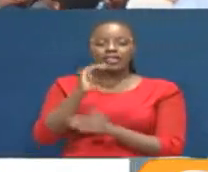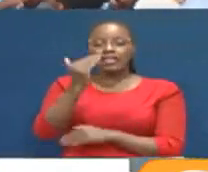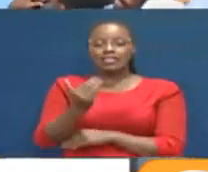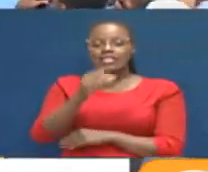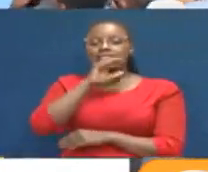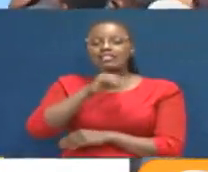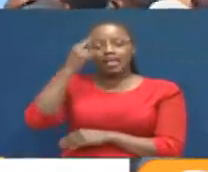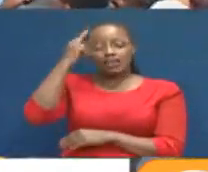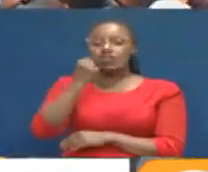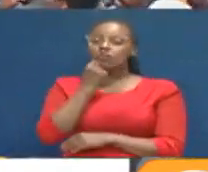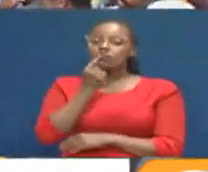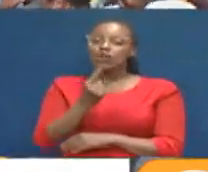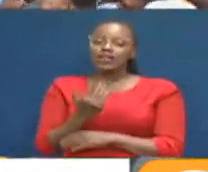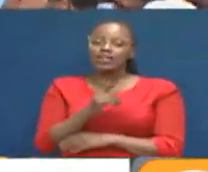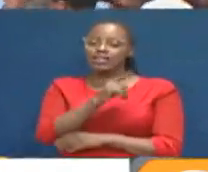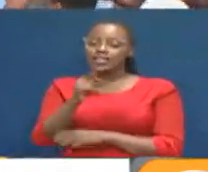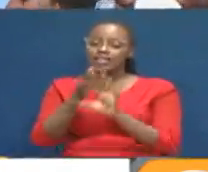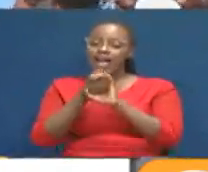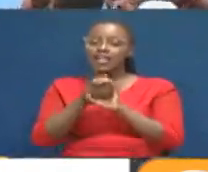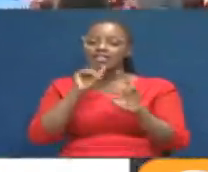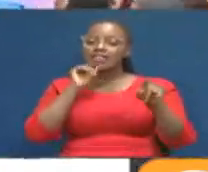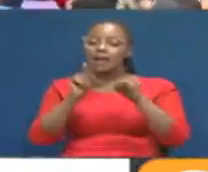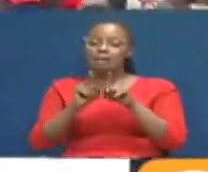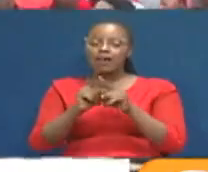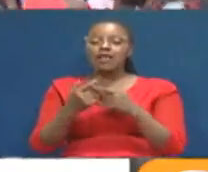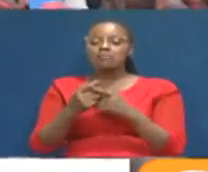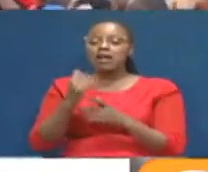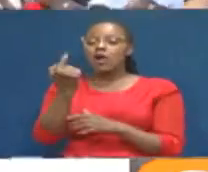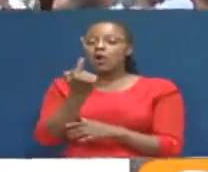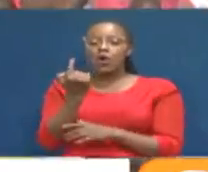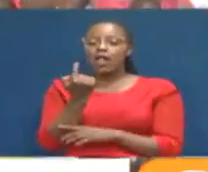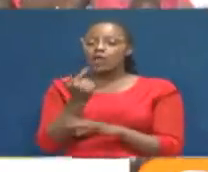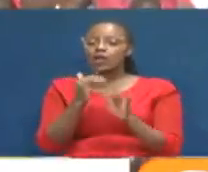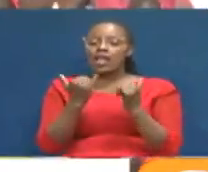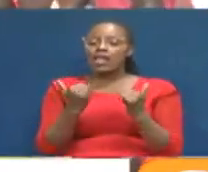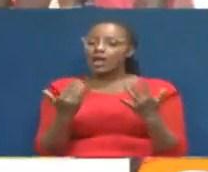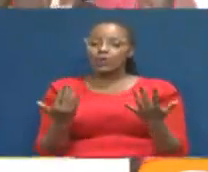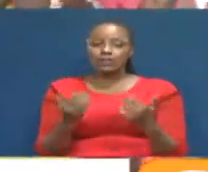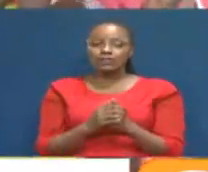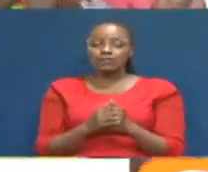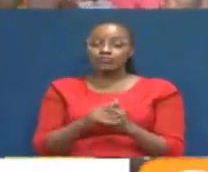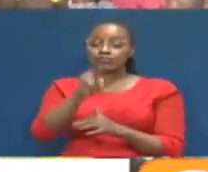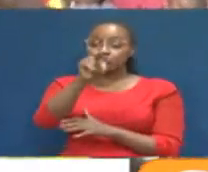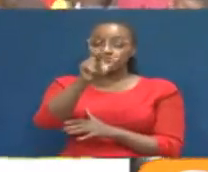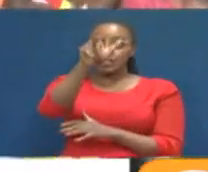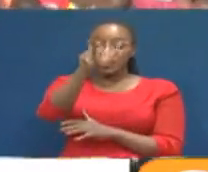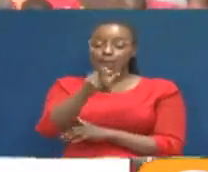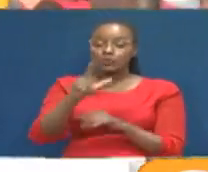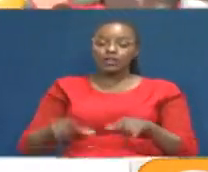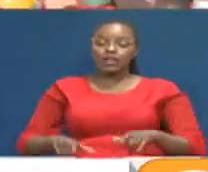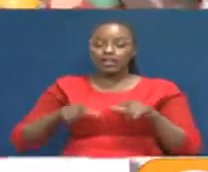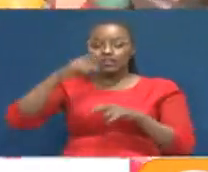Moi. Wale handshake brothers wamebaki peke yao. Wewe mtu wa